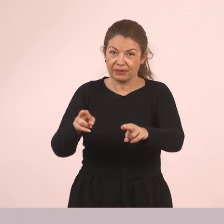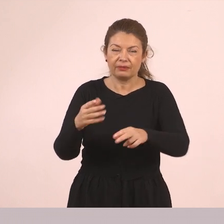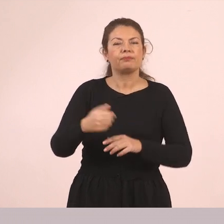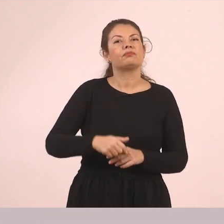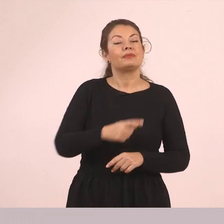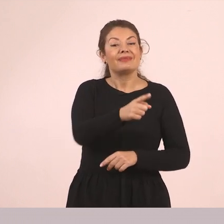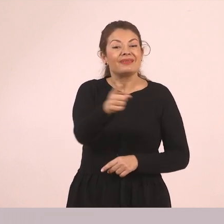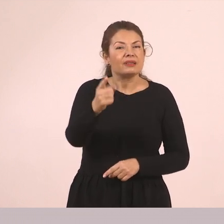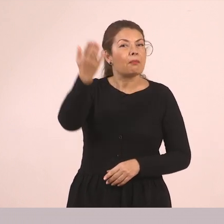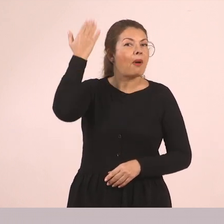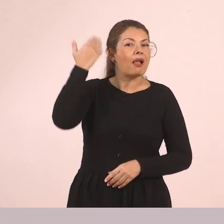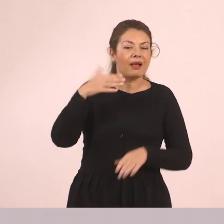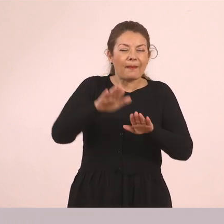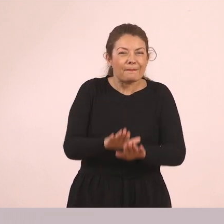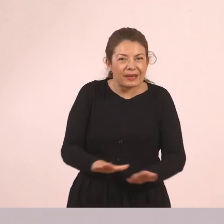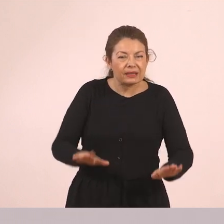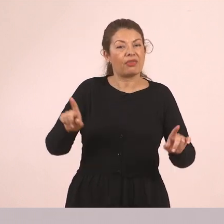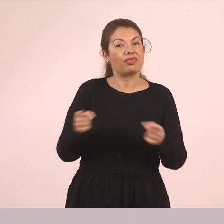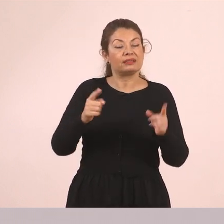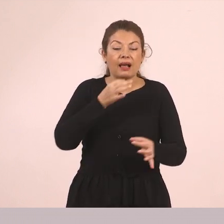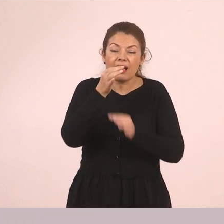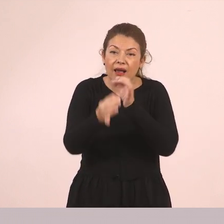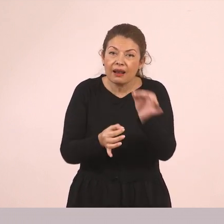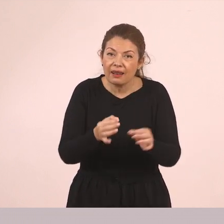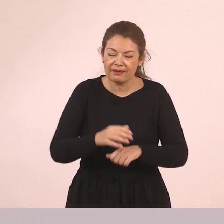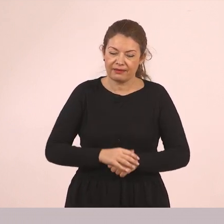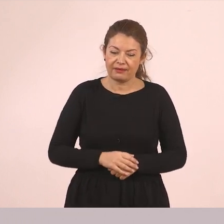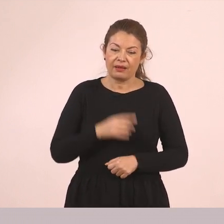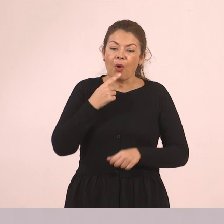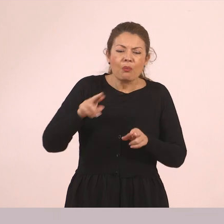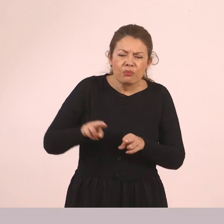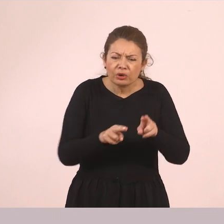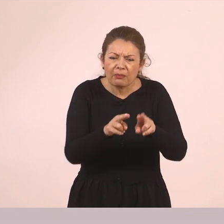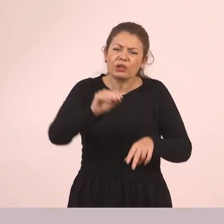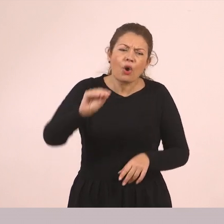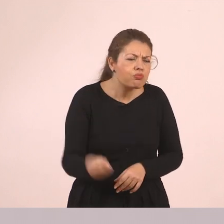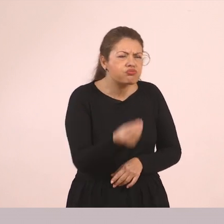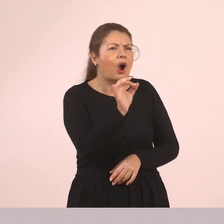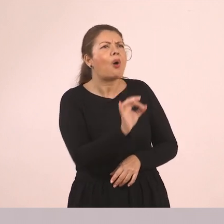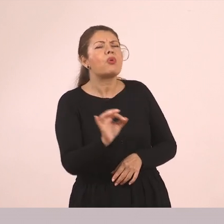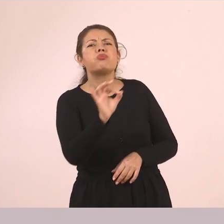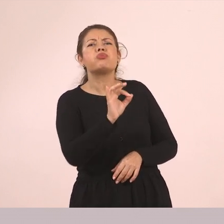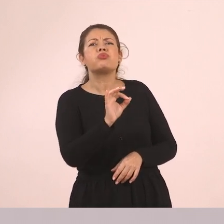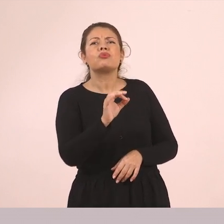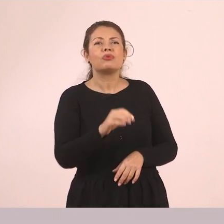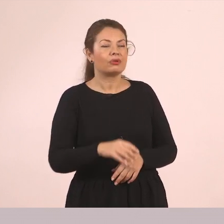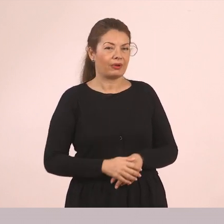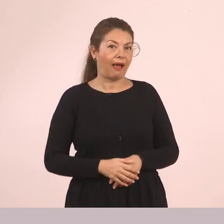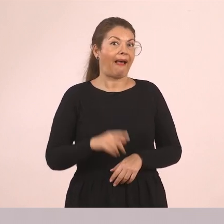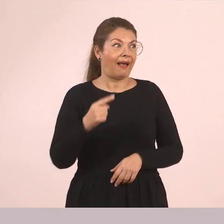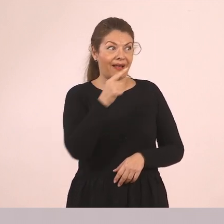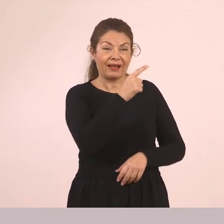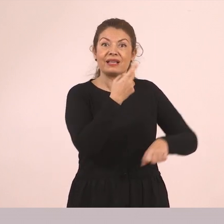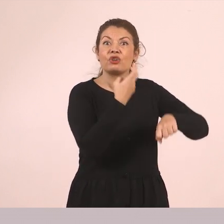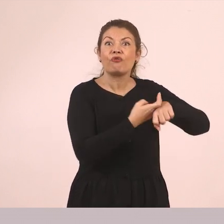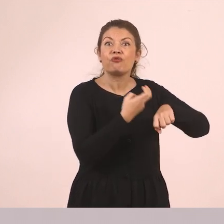ήσασταν μικροί, σας λέγανε οι δασκάλες σας, από πού είσαι ποταμάκι, από εκείνο το βουνό. Συνεπώς, όπως θα